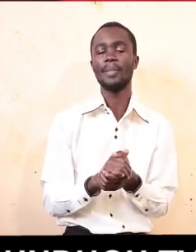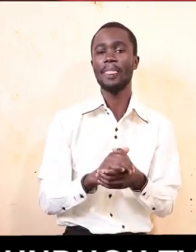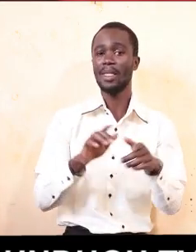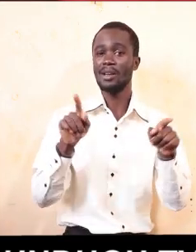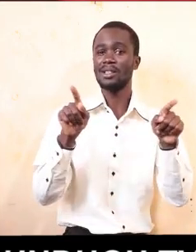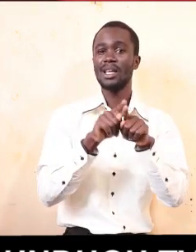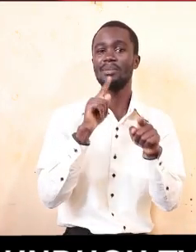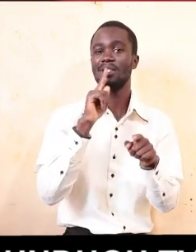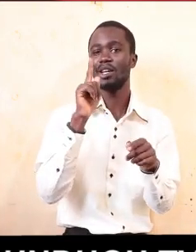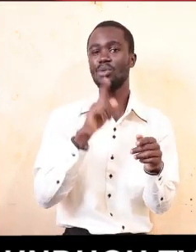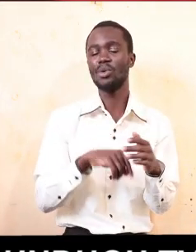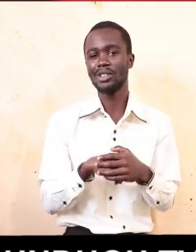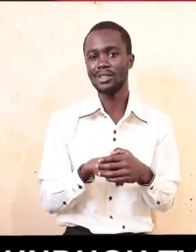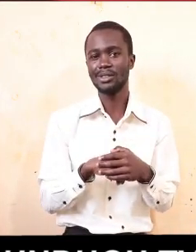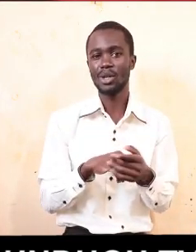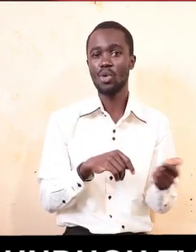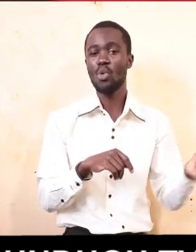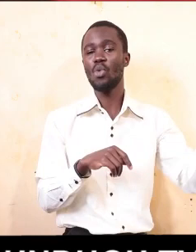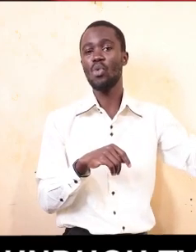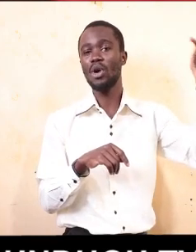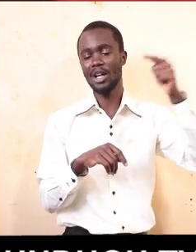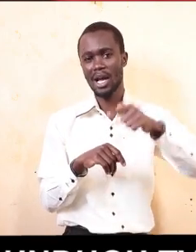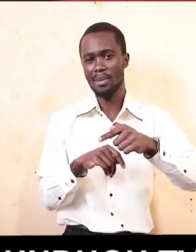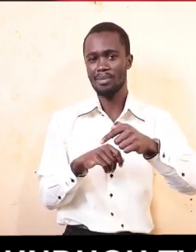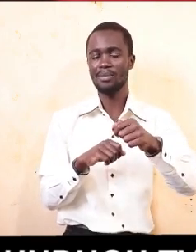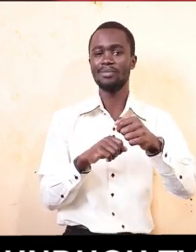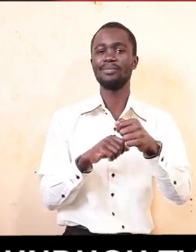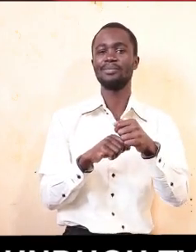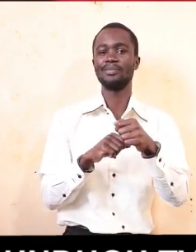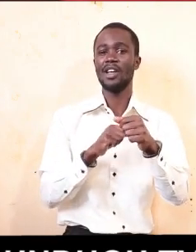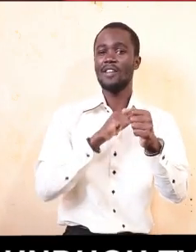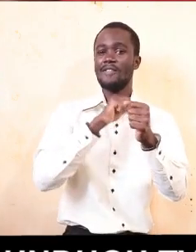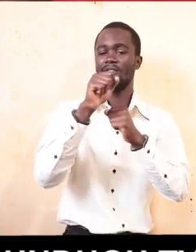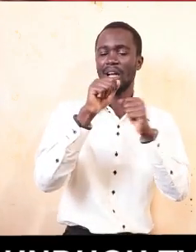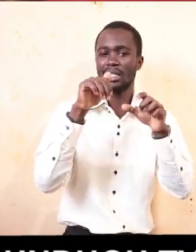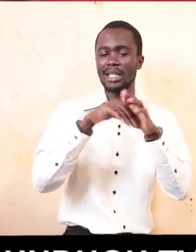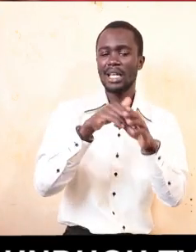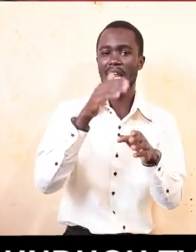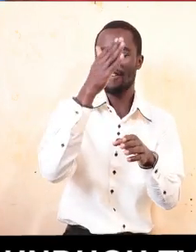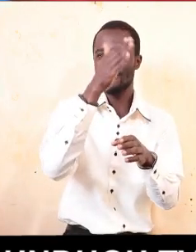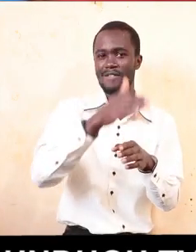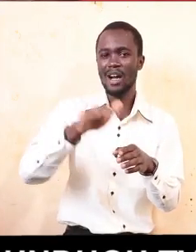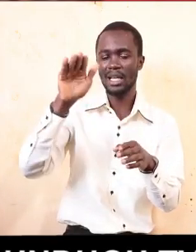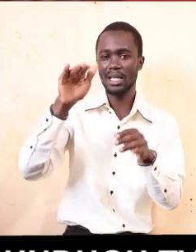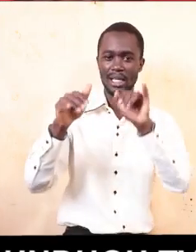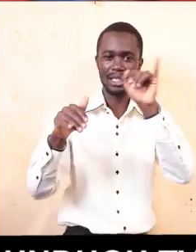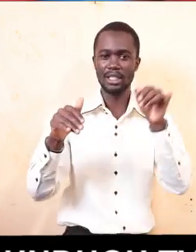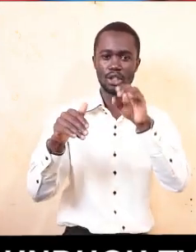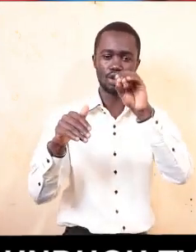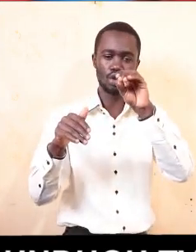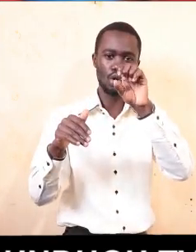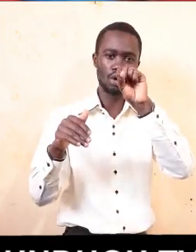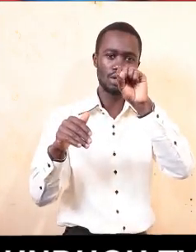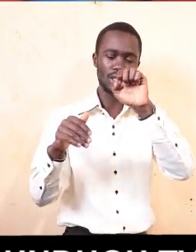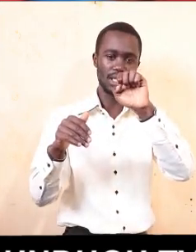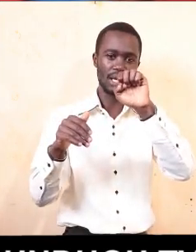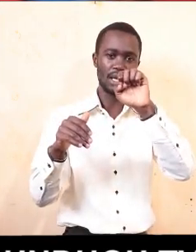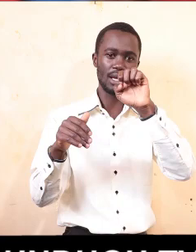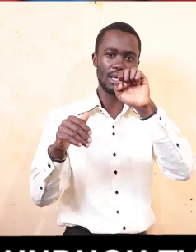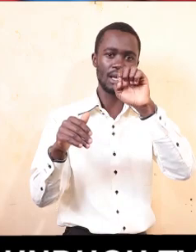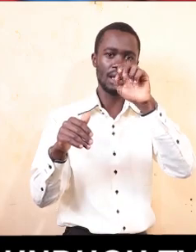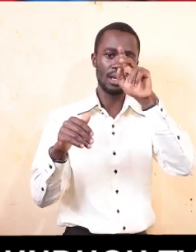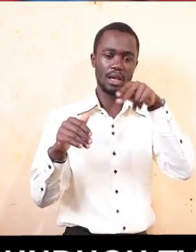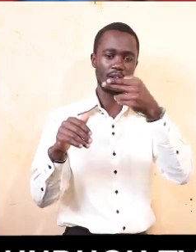anasema atashuka kuwapigania katika bonde la Yosefati. Yesu,